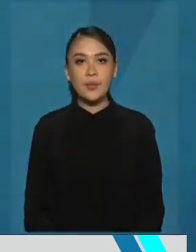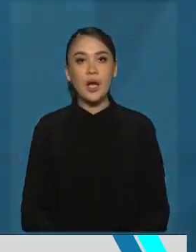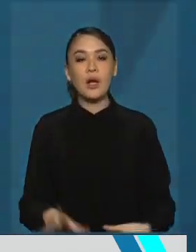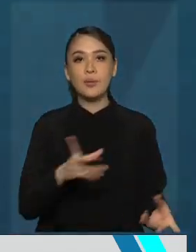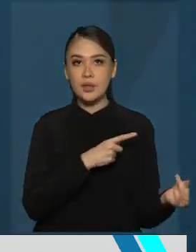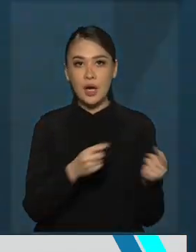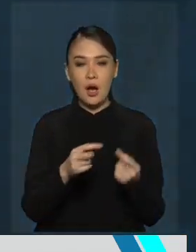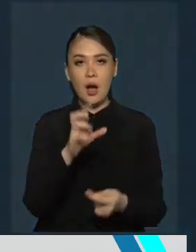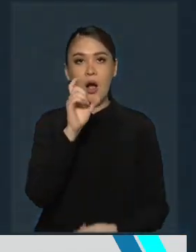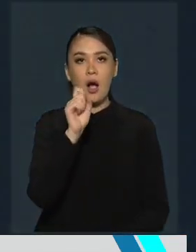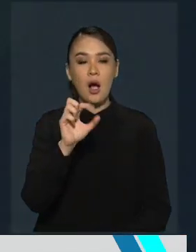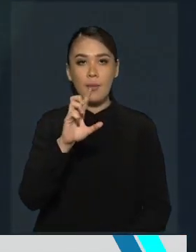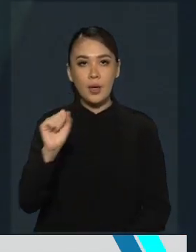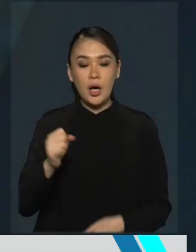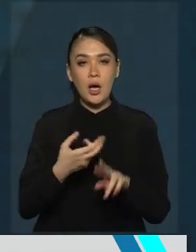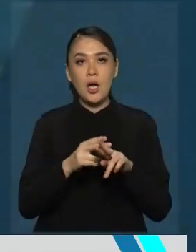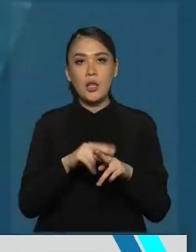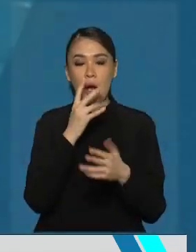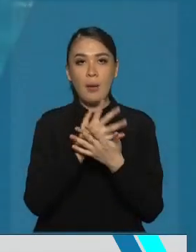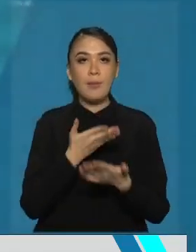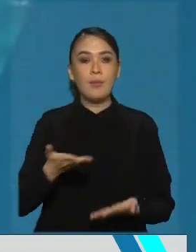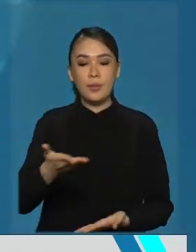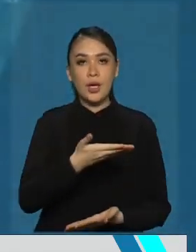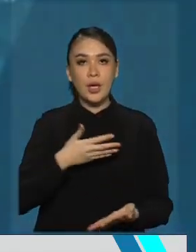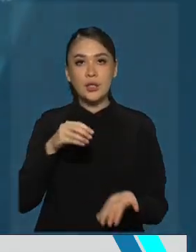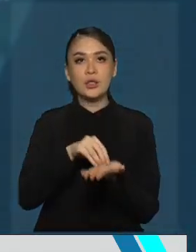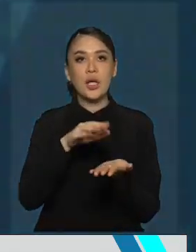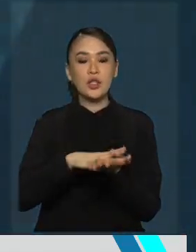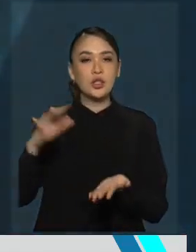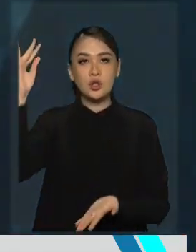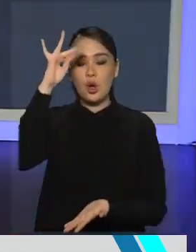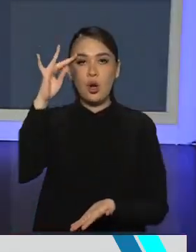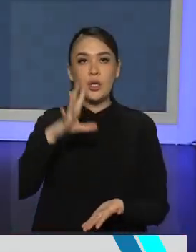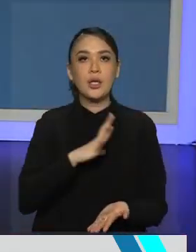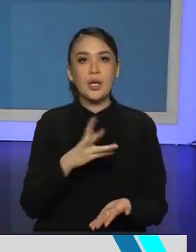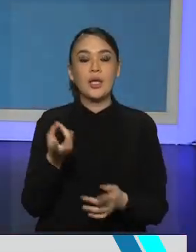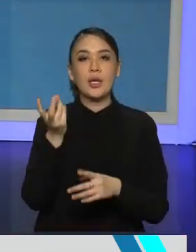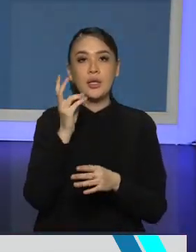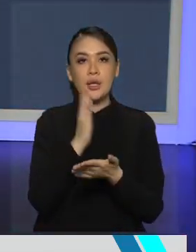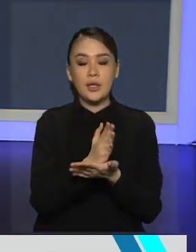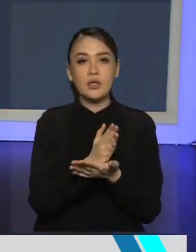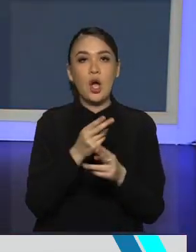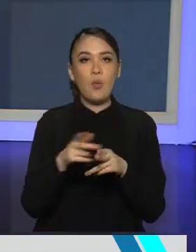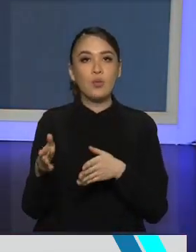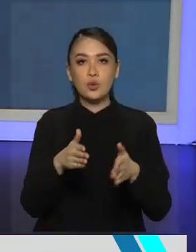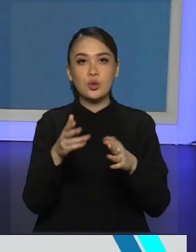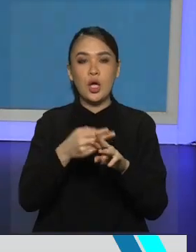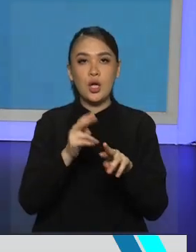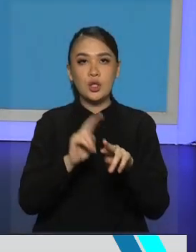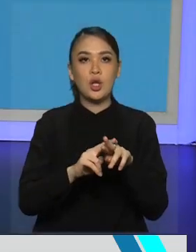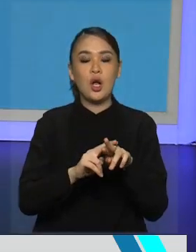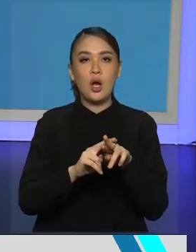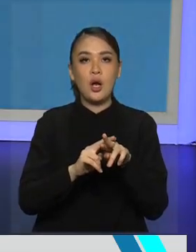транспортного хаба. И мы, собственно говоря, исторически находимся на пути исследования шелкового